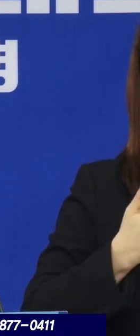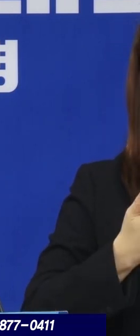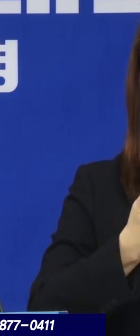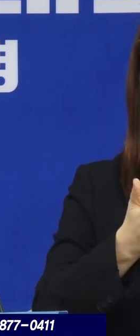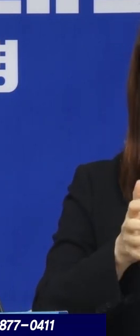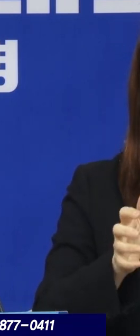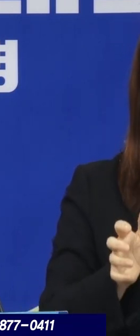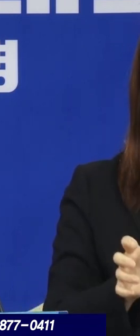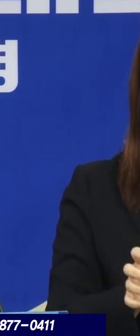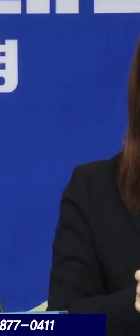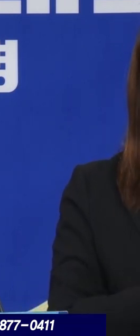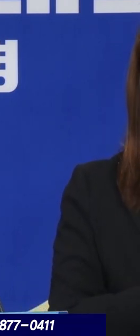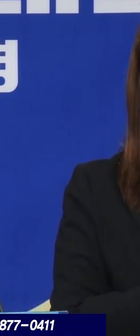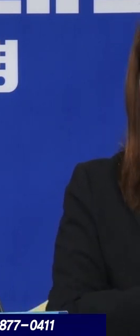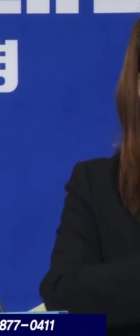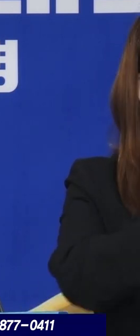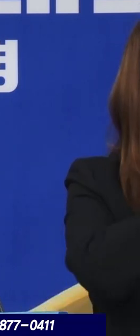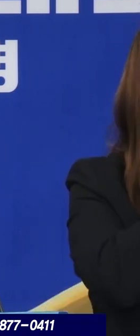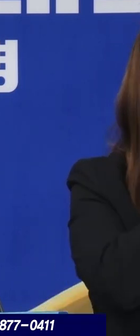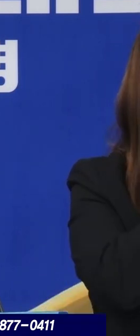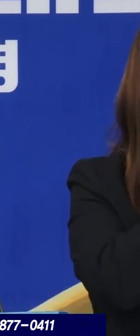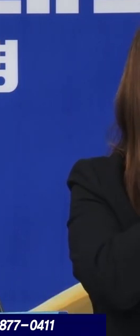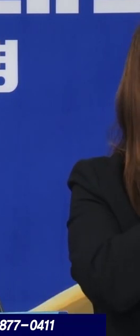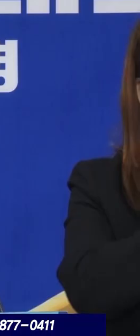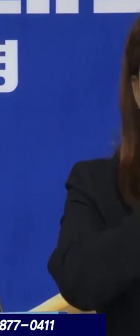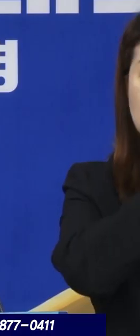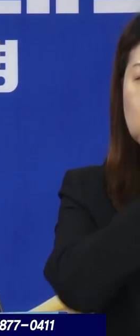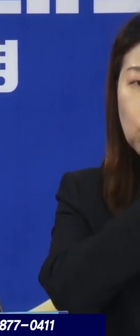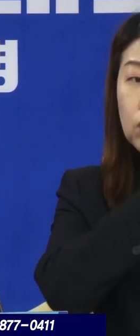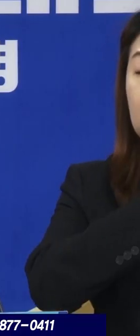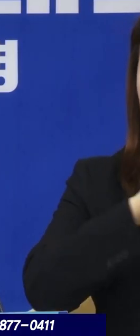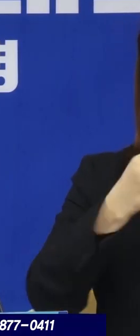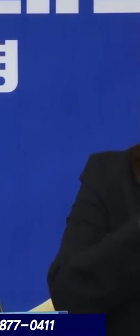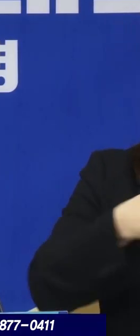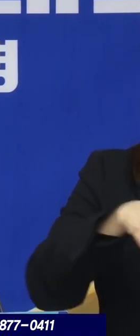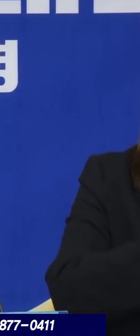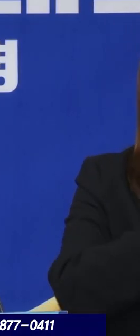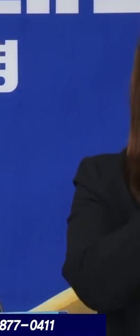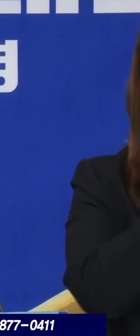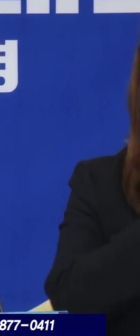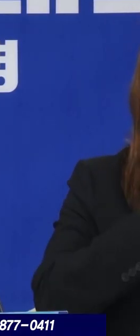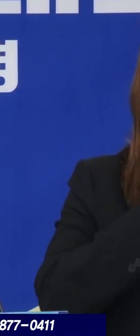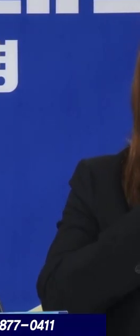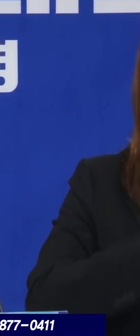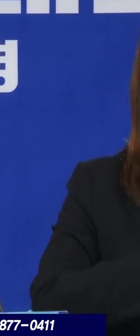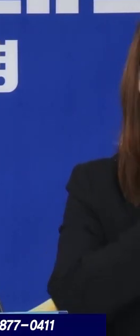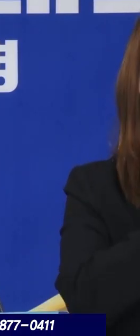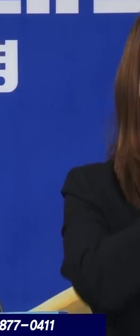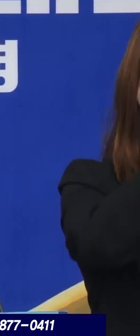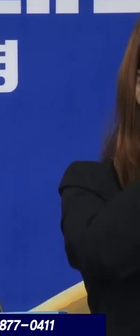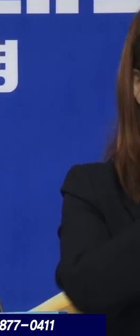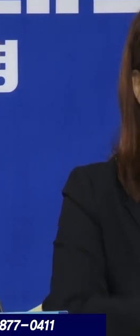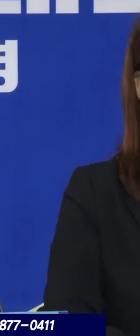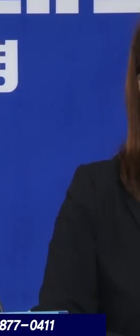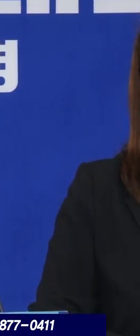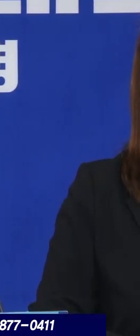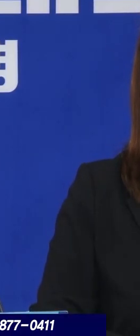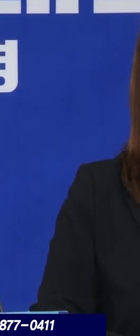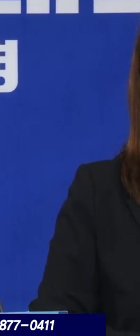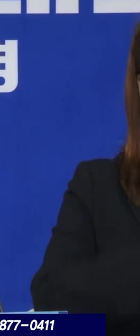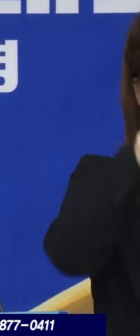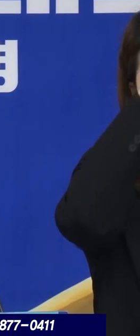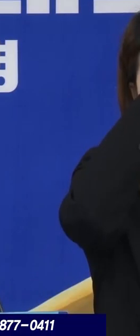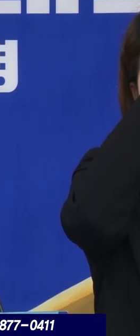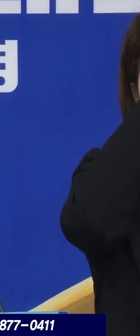이 세계일보 보도가 과연 사실인지 이러한 의혹을 해소시키기 위해서 오늘 고발을 하려고 합니다.